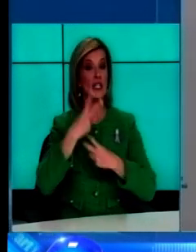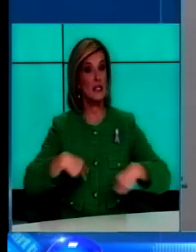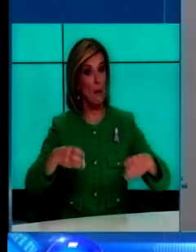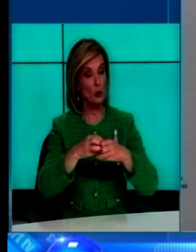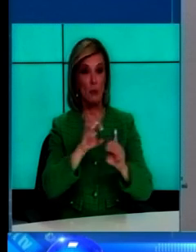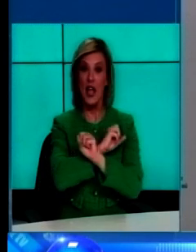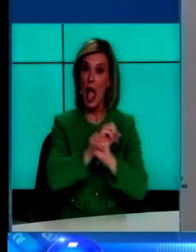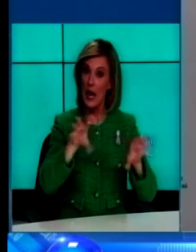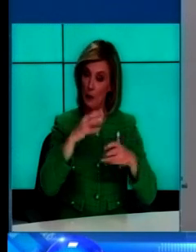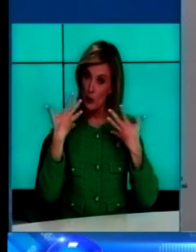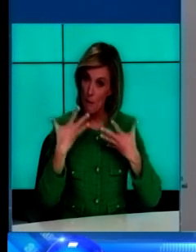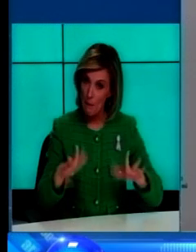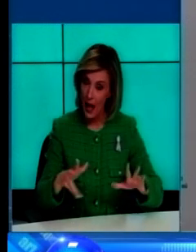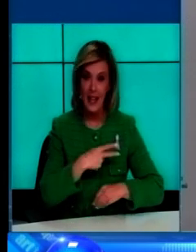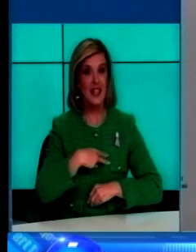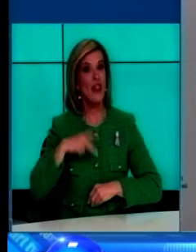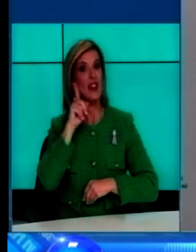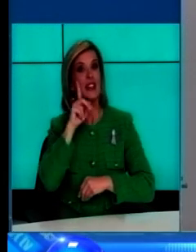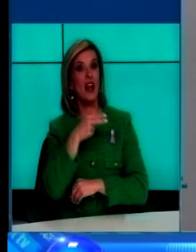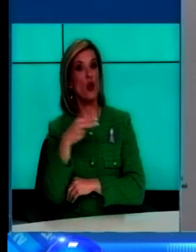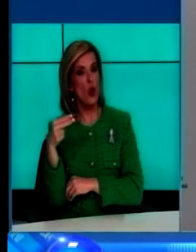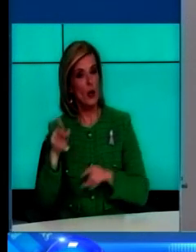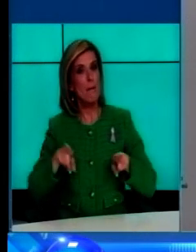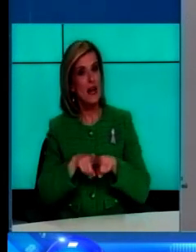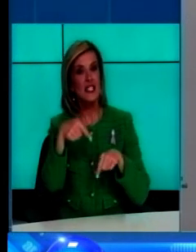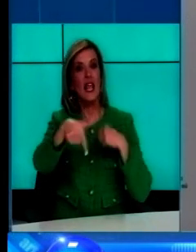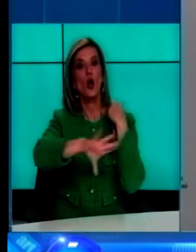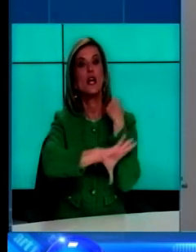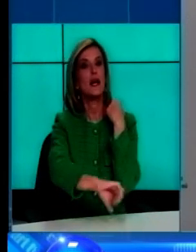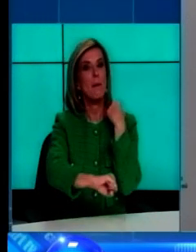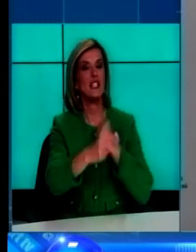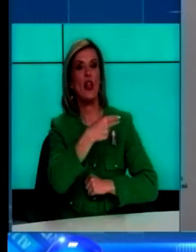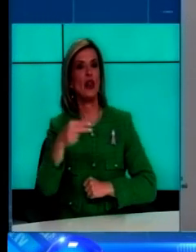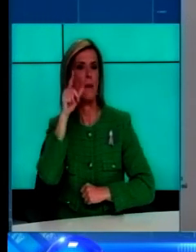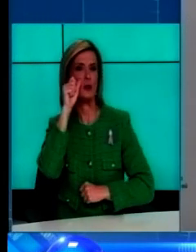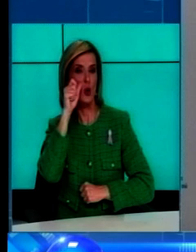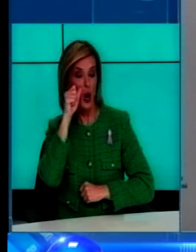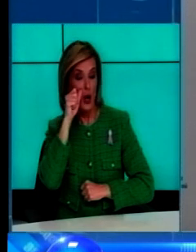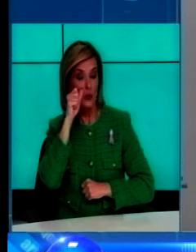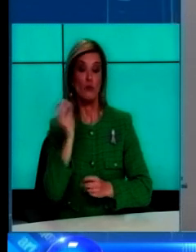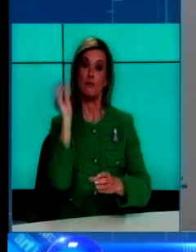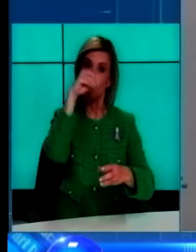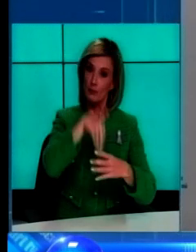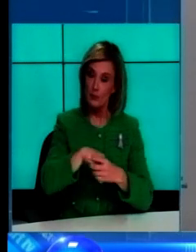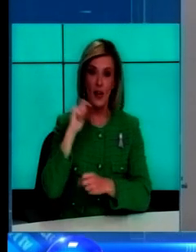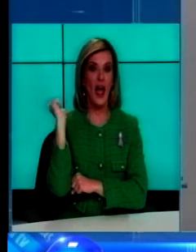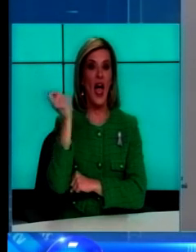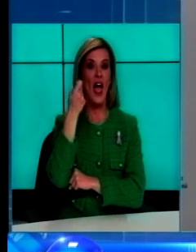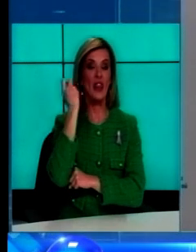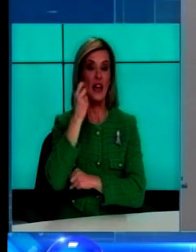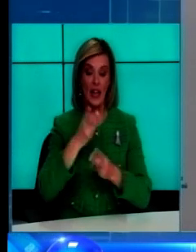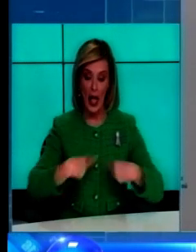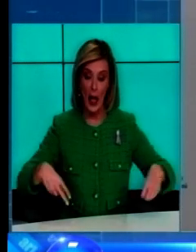την καθηγήτρια την κυρία Θεοδωρίδου, όπως και τον κύριο Θεμιστοκλέους. Και βέβαια και την Εθνική Επιτροπή Εμπειρογνωμόνων σήμερα το